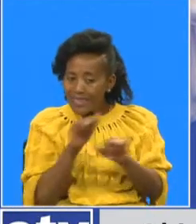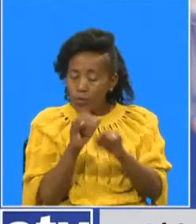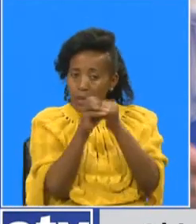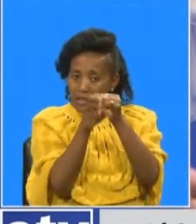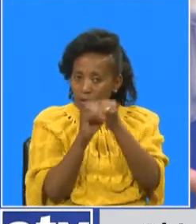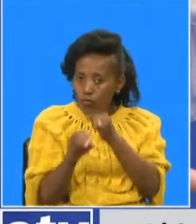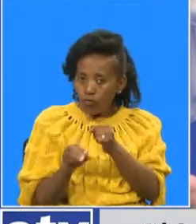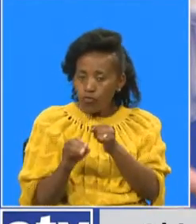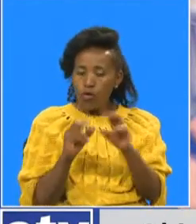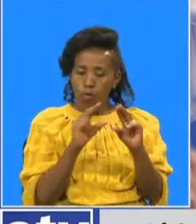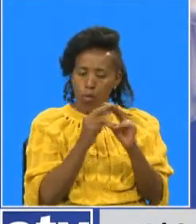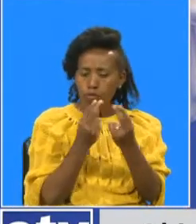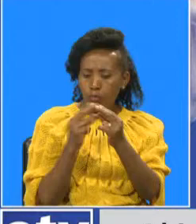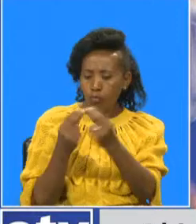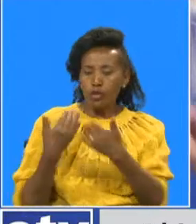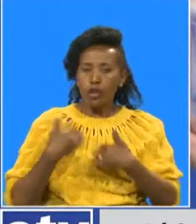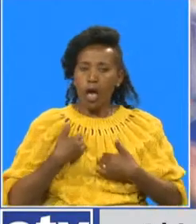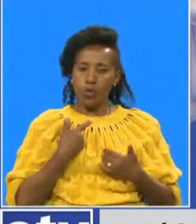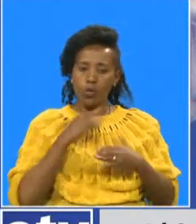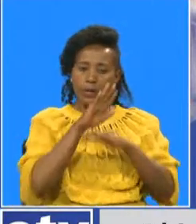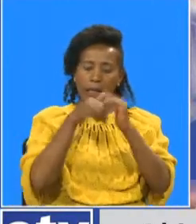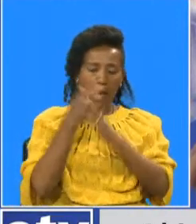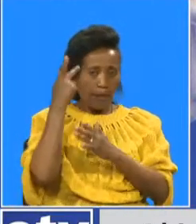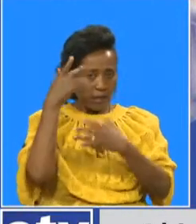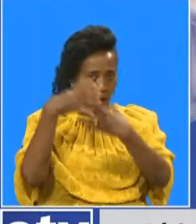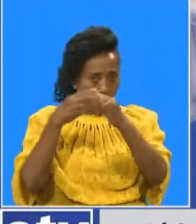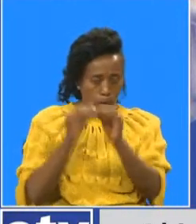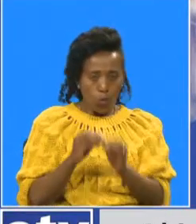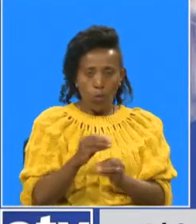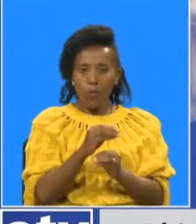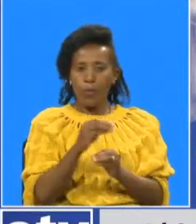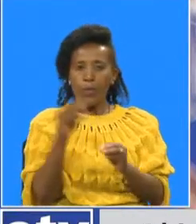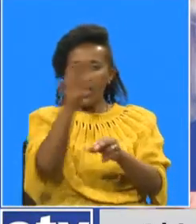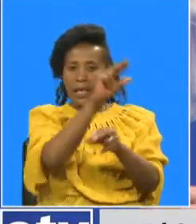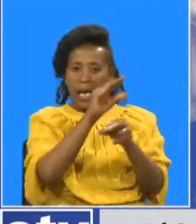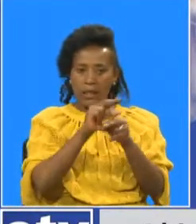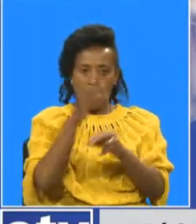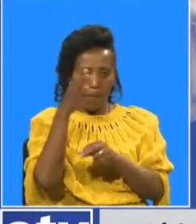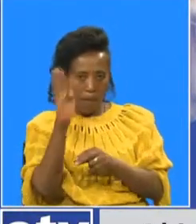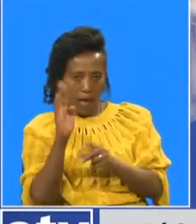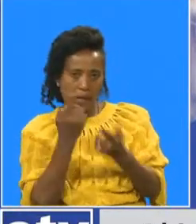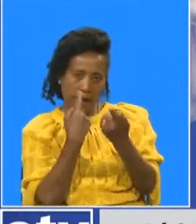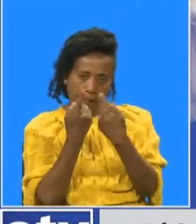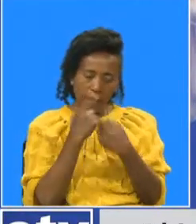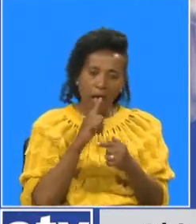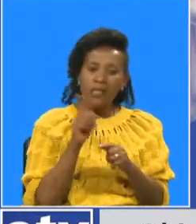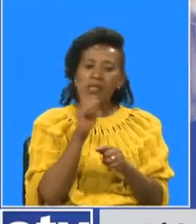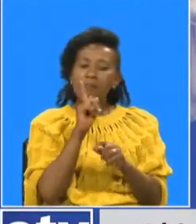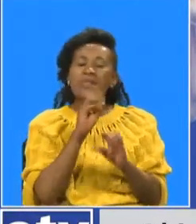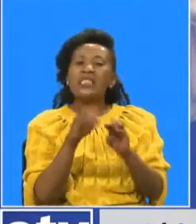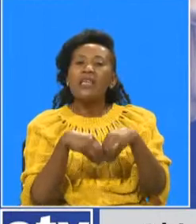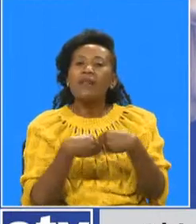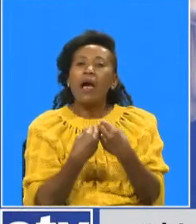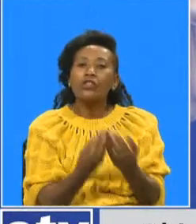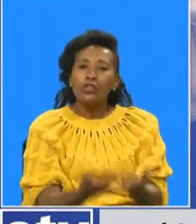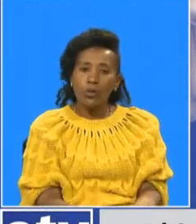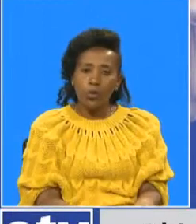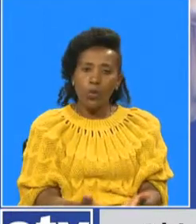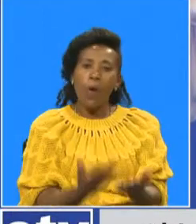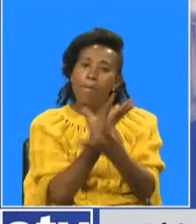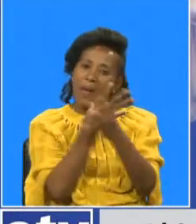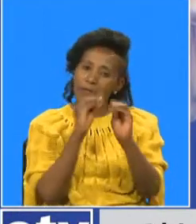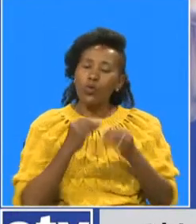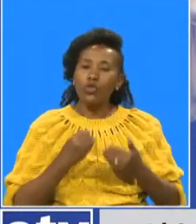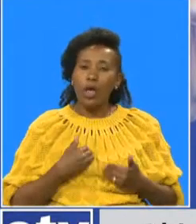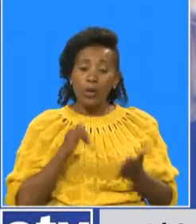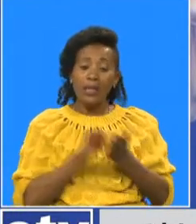በየዘርፉ በየክላስተሩ እያደረግን ከጠቅላይ ሚኒስትር ቢሮም ከናሽናል ባንክም እየተነጋገርን ምንሰጣቸው ሶሉሽኖች